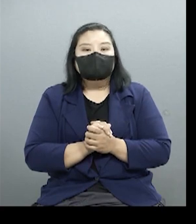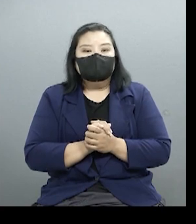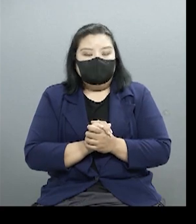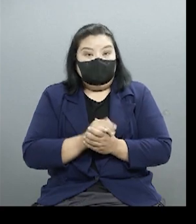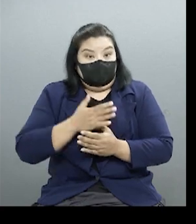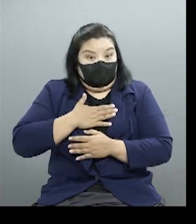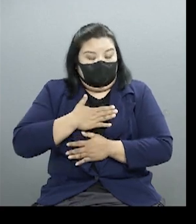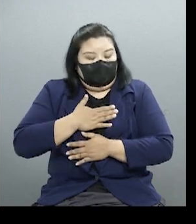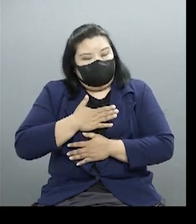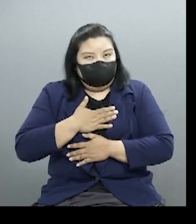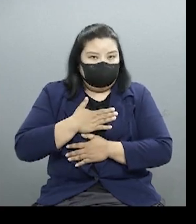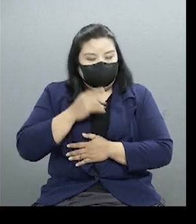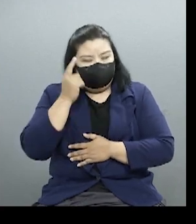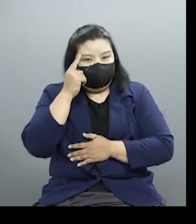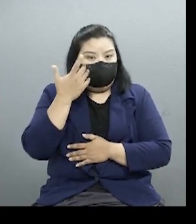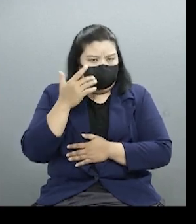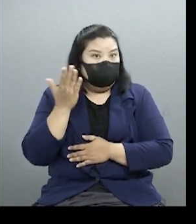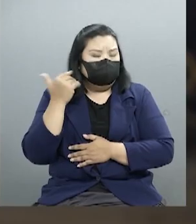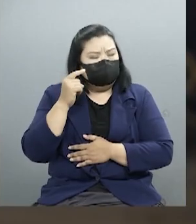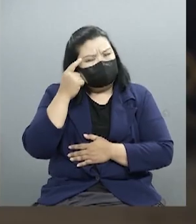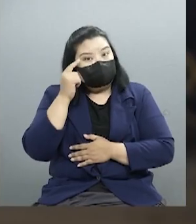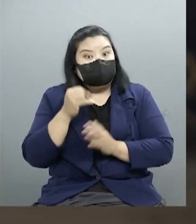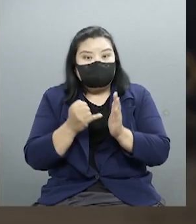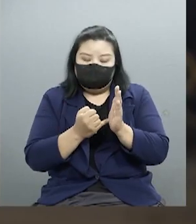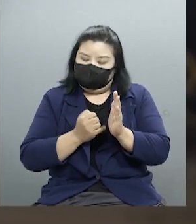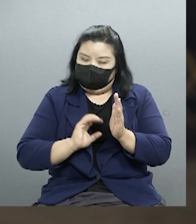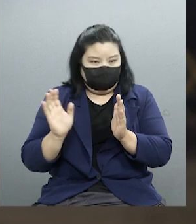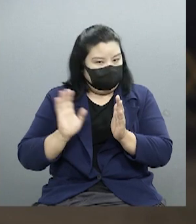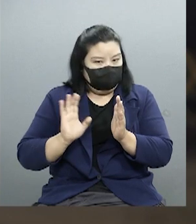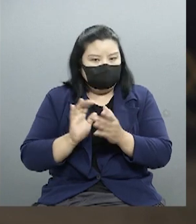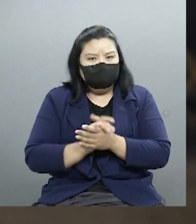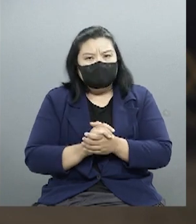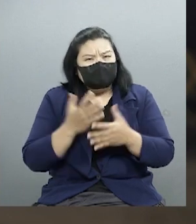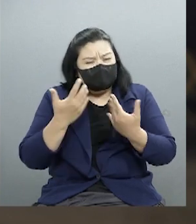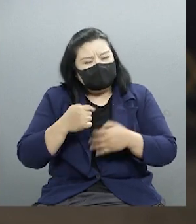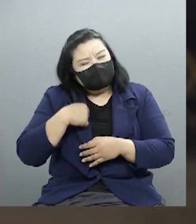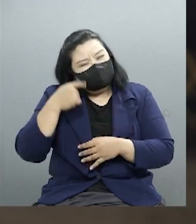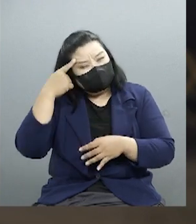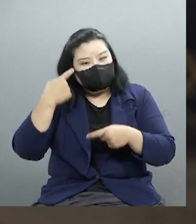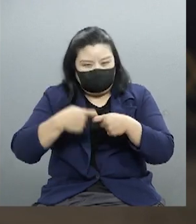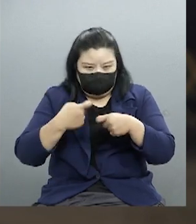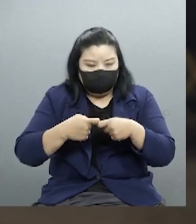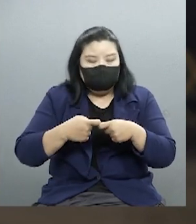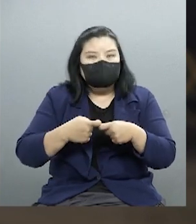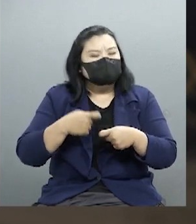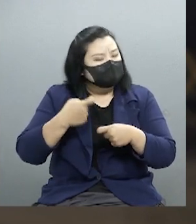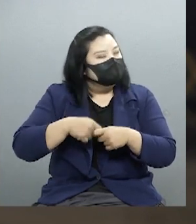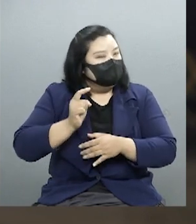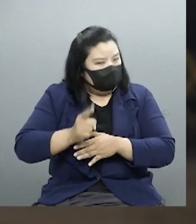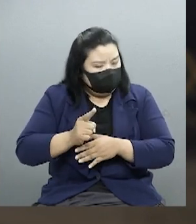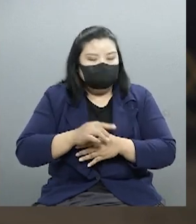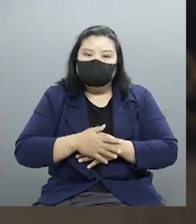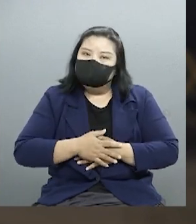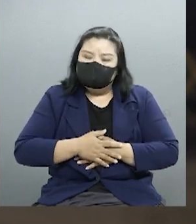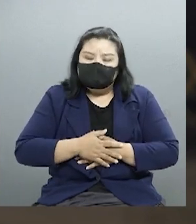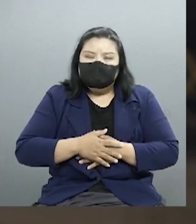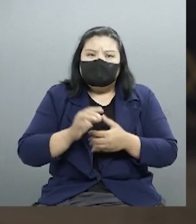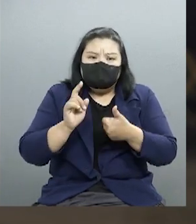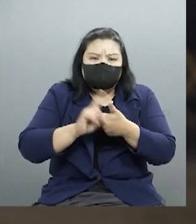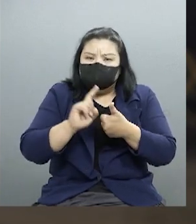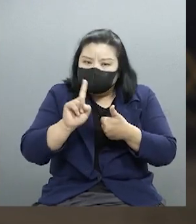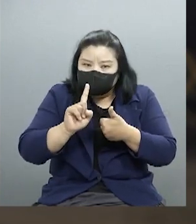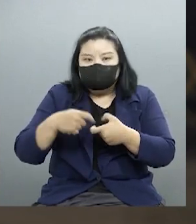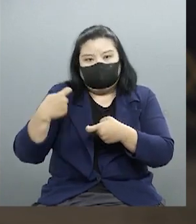ตอนแรกที่ทำคิดว่าเป็นเรื่องง่ายแต่พอมาทำจริงๆแล้วอยากถอดใจมากๆอันนี้ยอมรับเลยว่ามันยากยากทั้ง